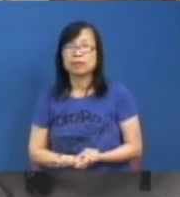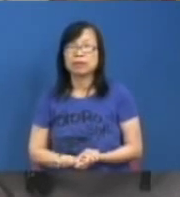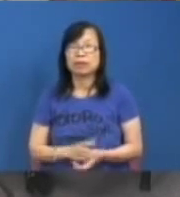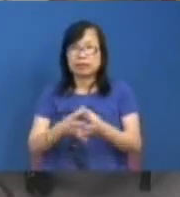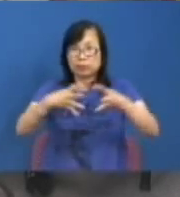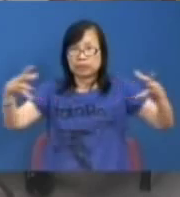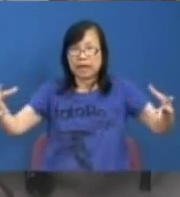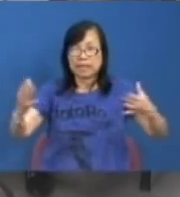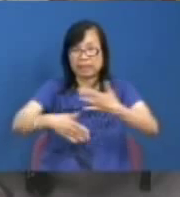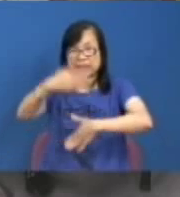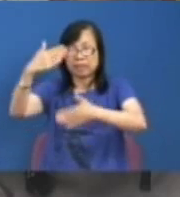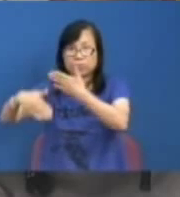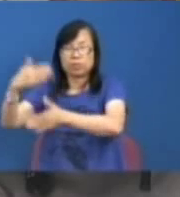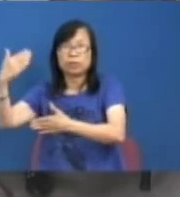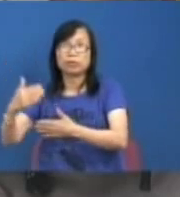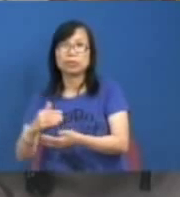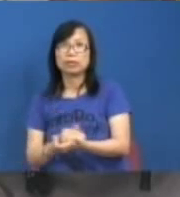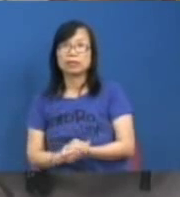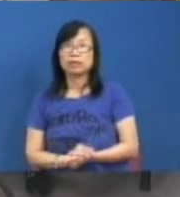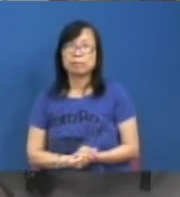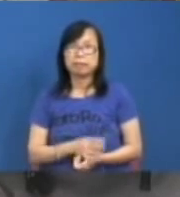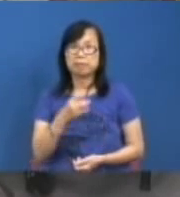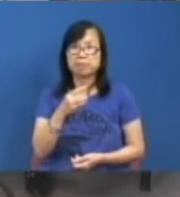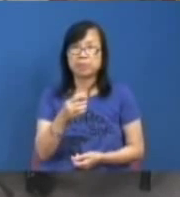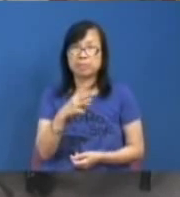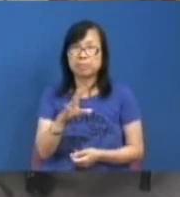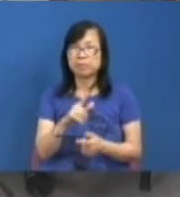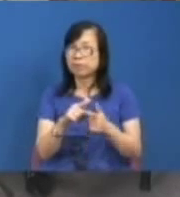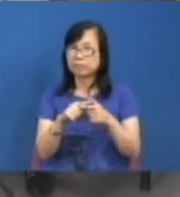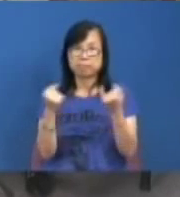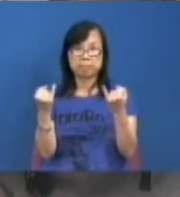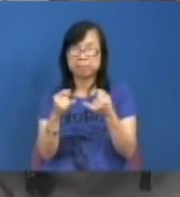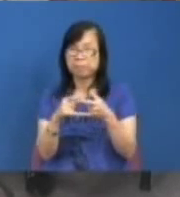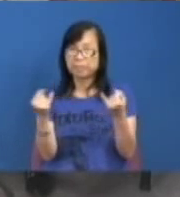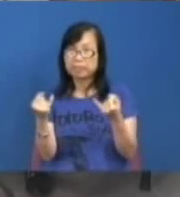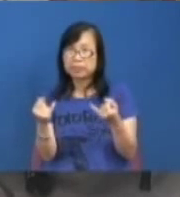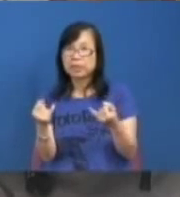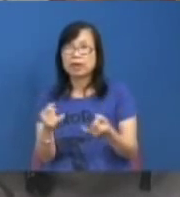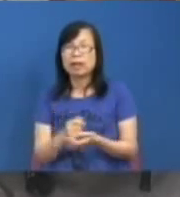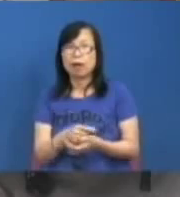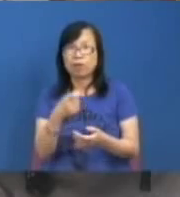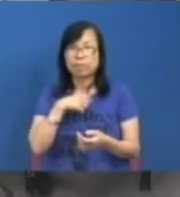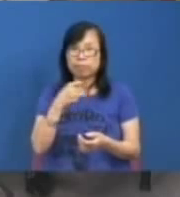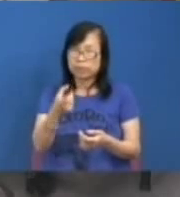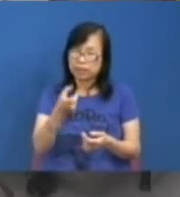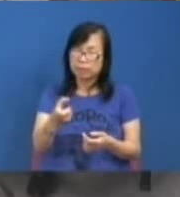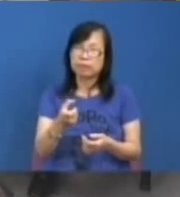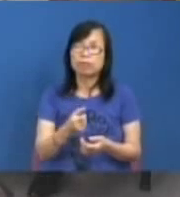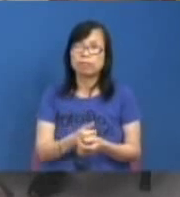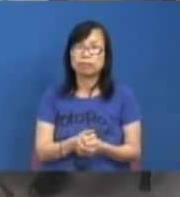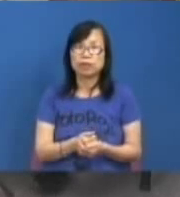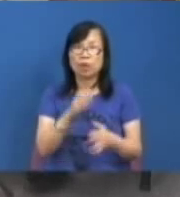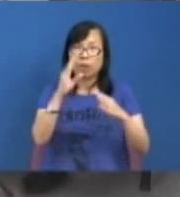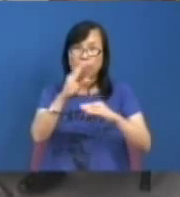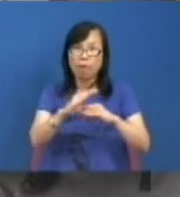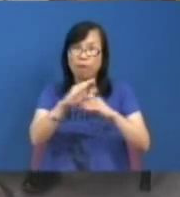大型嘅樓宇咧，多層咧，就即係未必咁適合，即係要計下個洗費繁化算啦。咁就安裝